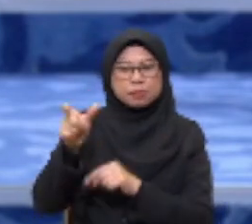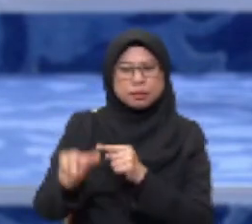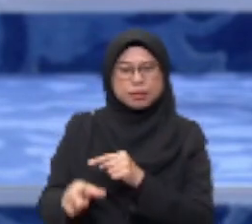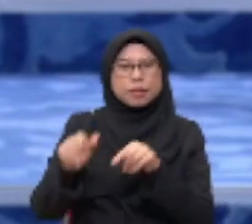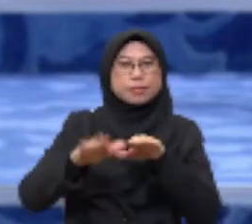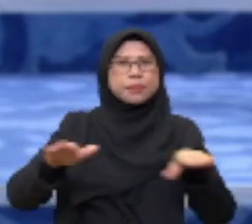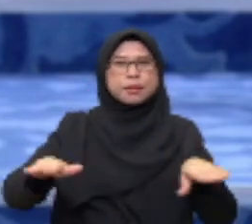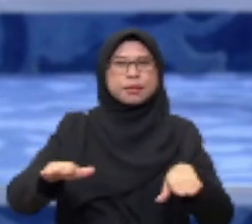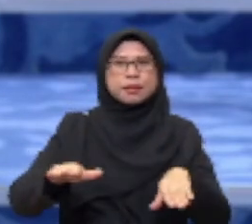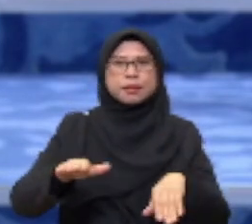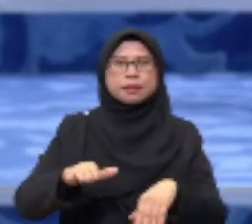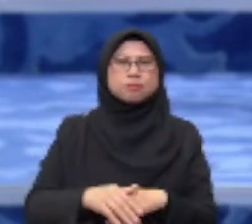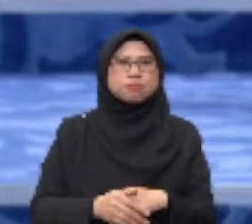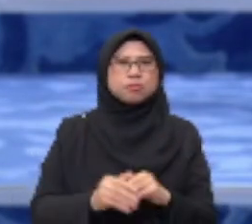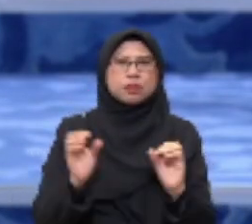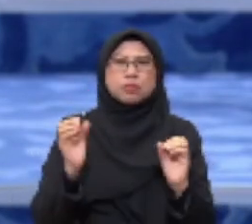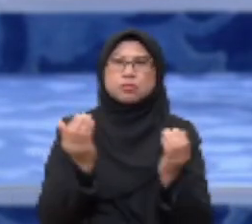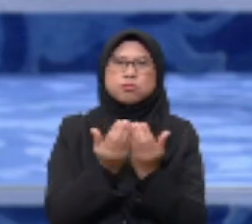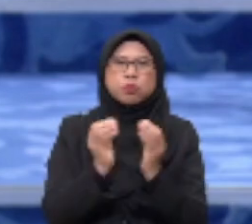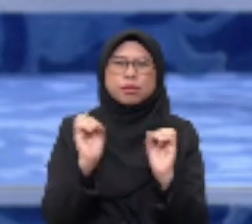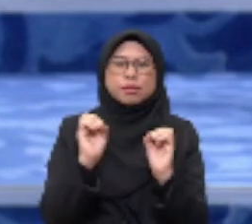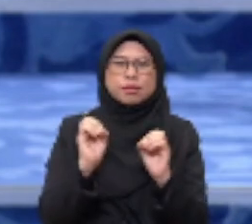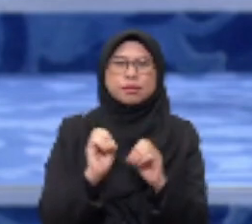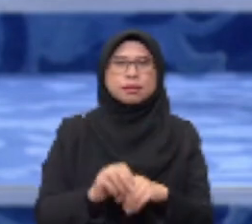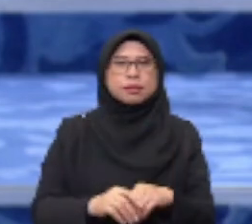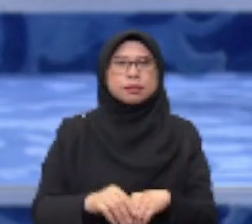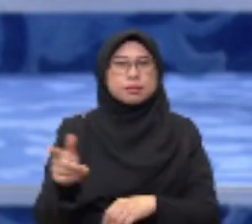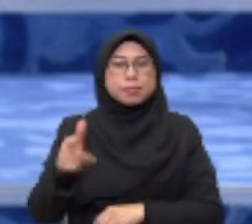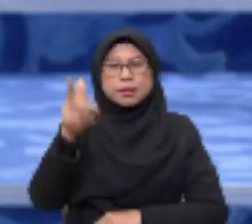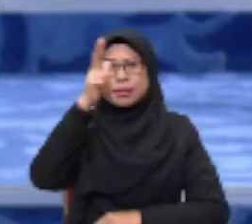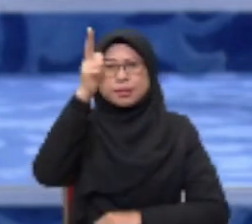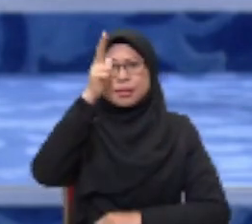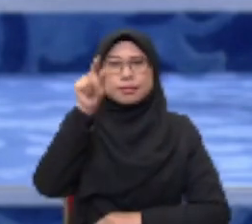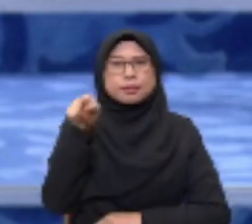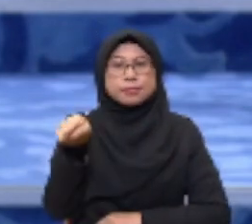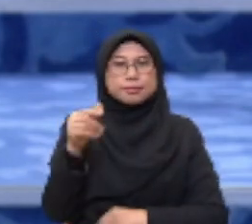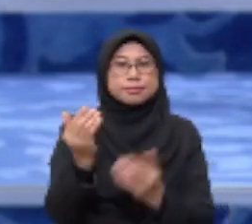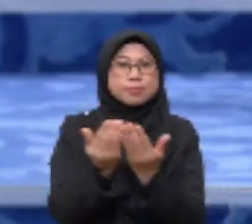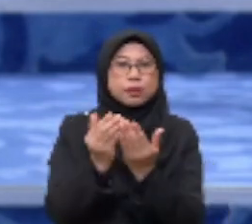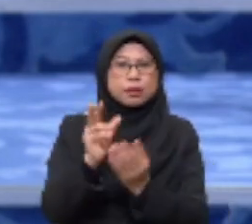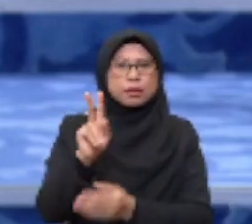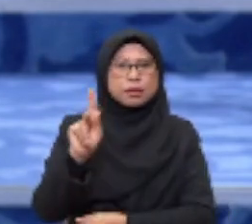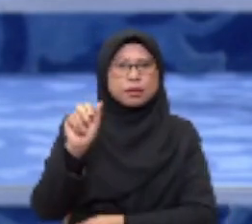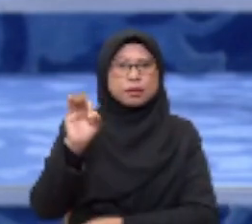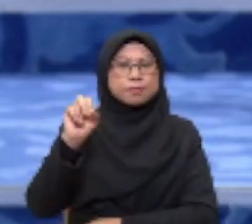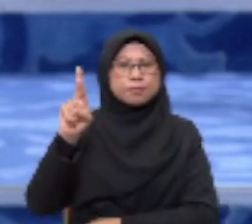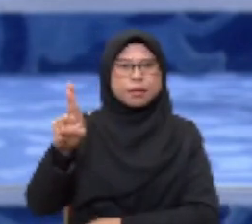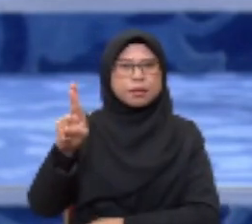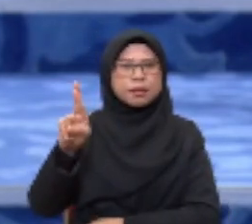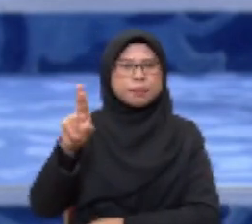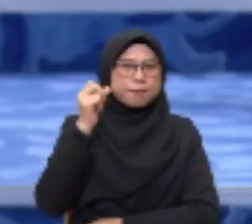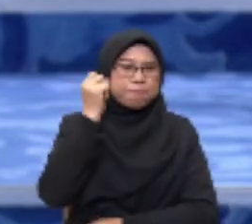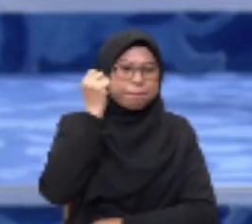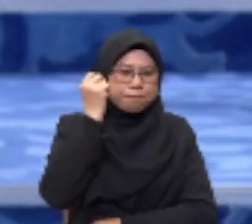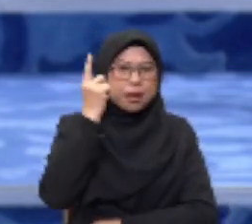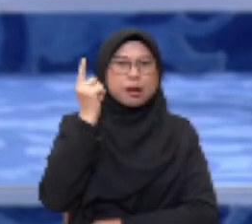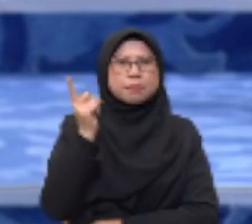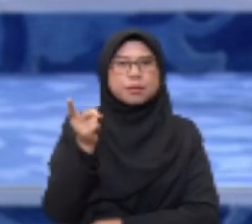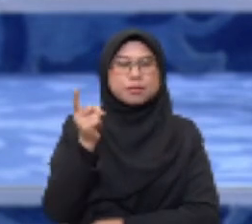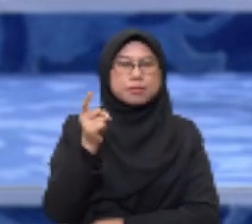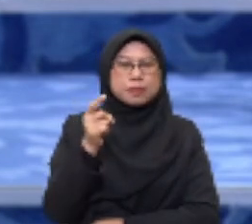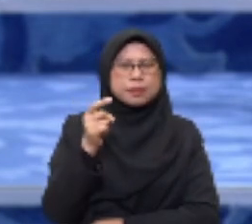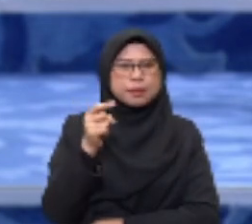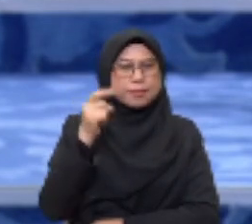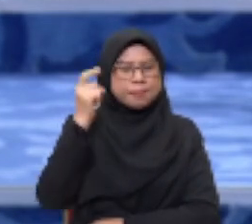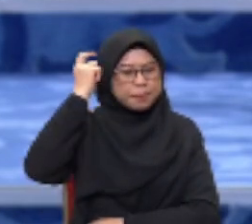dia tak pergi sekolah. Sebab apa tak pergi sekolah? Sekolah kerajaan, kafir. Jadi bila kefahaman dia begitu, dia menganggap